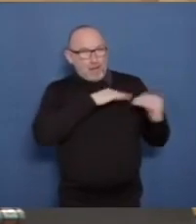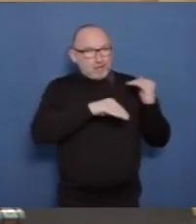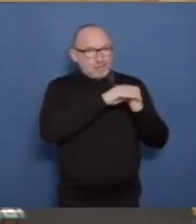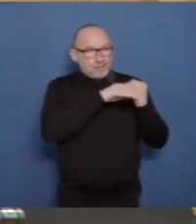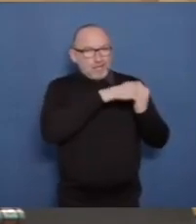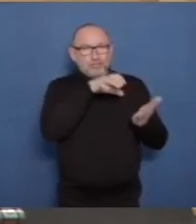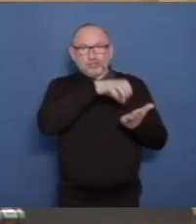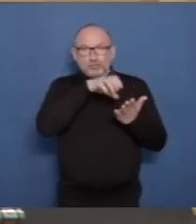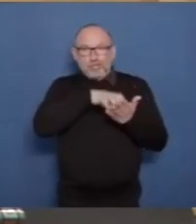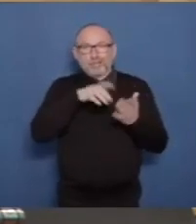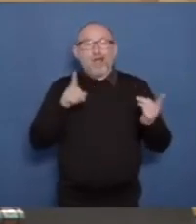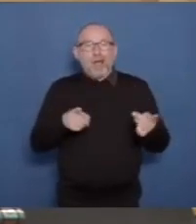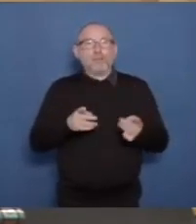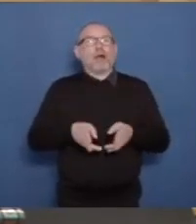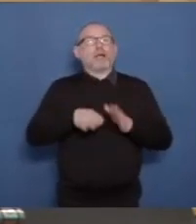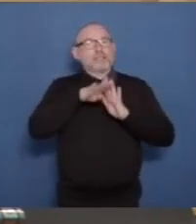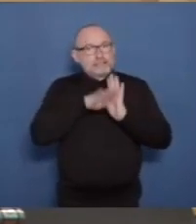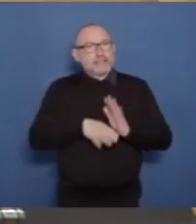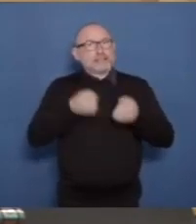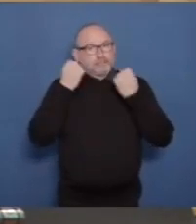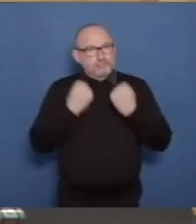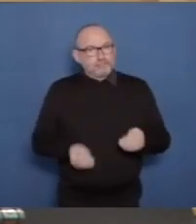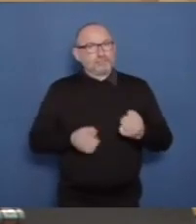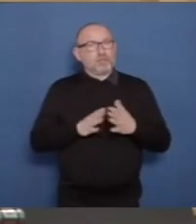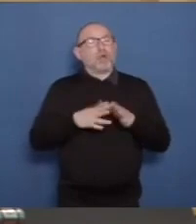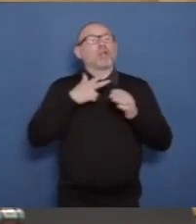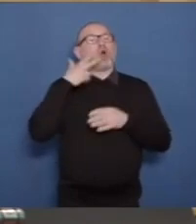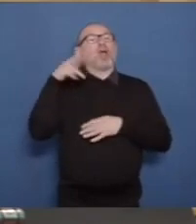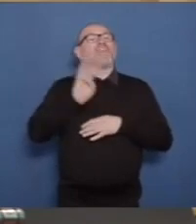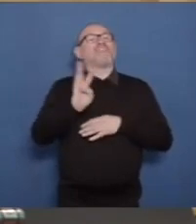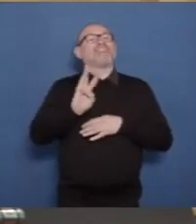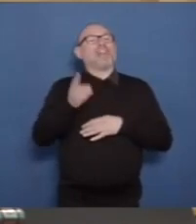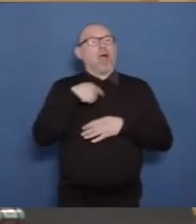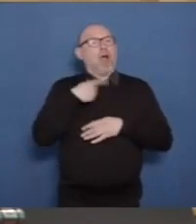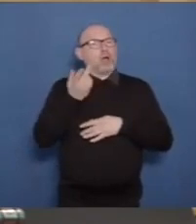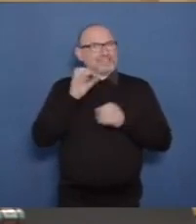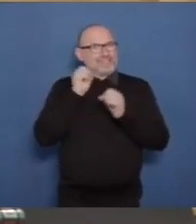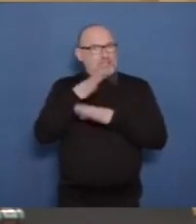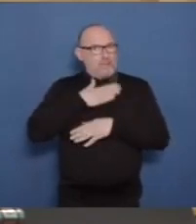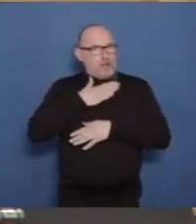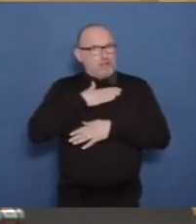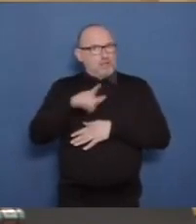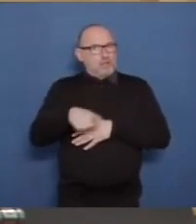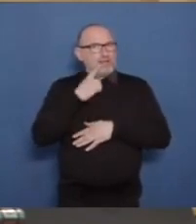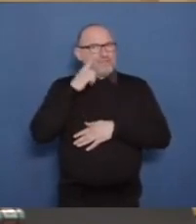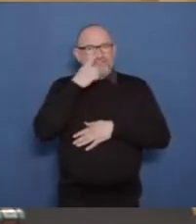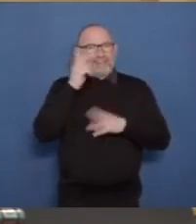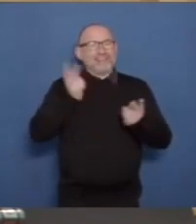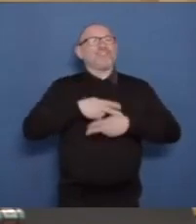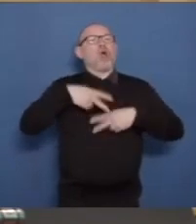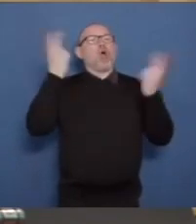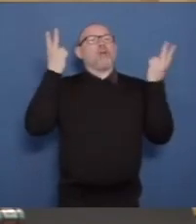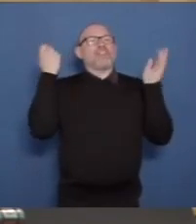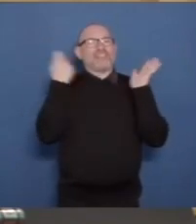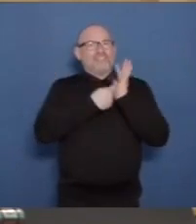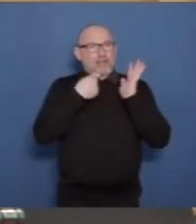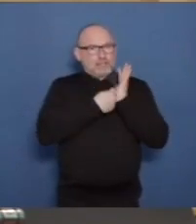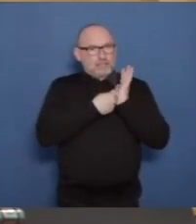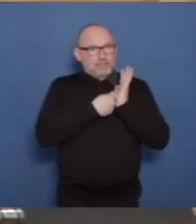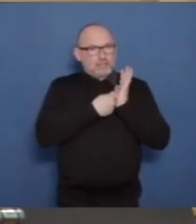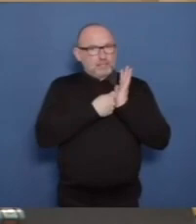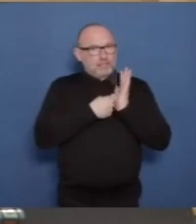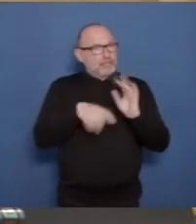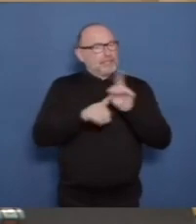Aber es ist Gesetz, darauf hatte auch Herr Wieler bei mir in der Sendung darauf hingewiesen, es ist Gesetz, dass einmal veröffentlichte Werte nicht